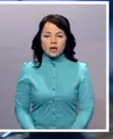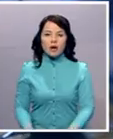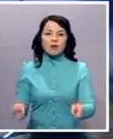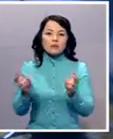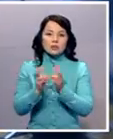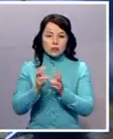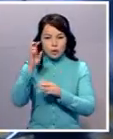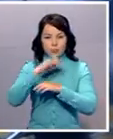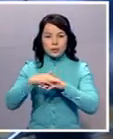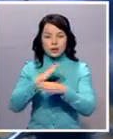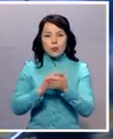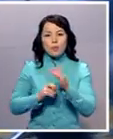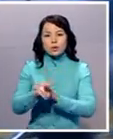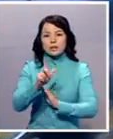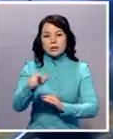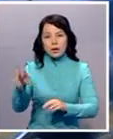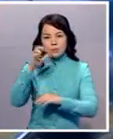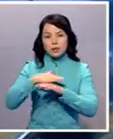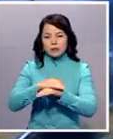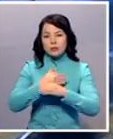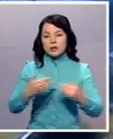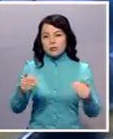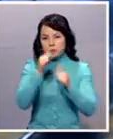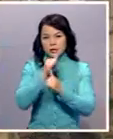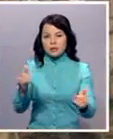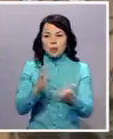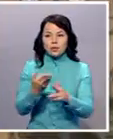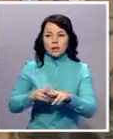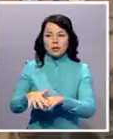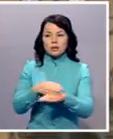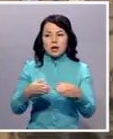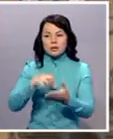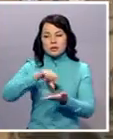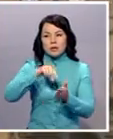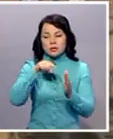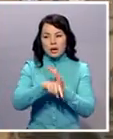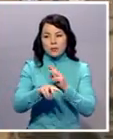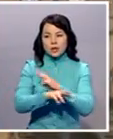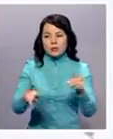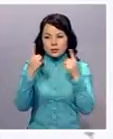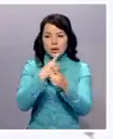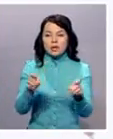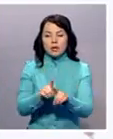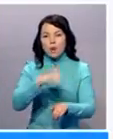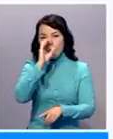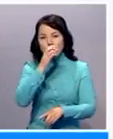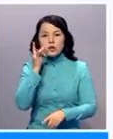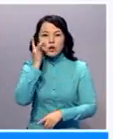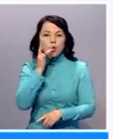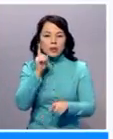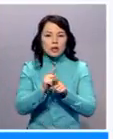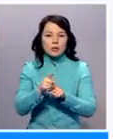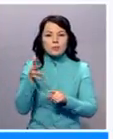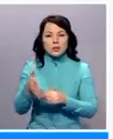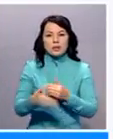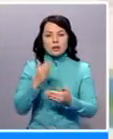Австрия үкіметі босқындарды мемлекет аумағына өткізбейді. Осы елдің ішкі істер министрлігі таратқан ақпарға сай, таяуда Болгария мен Румыниядан келген